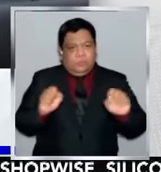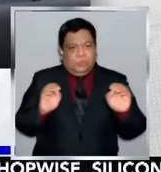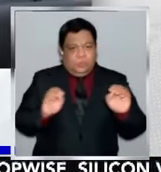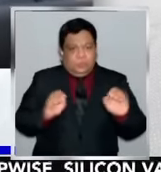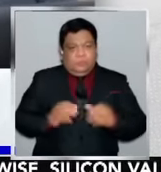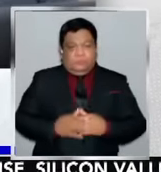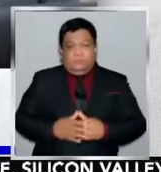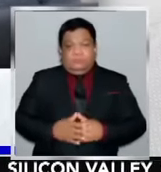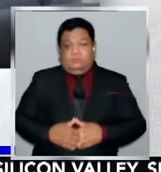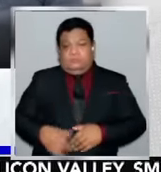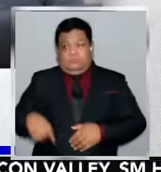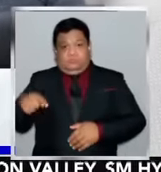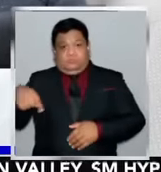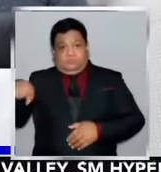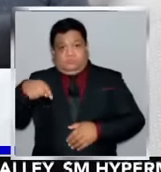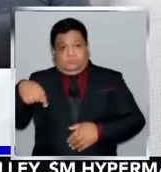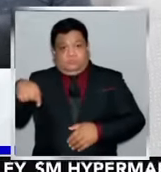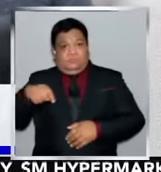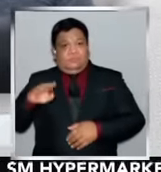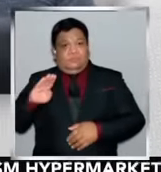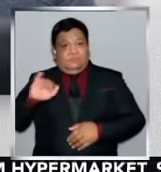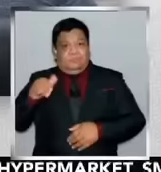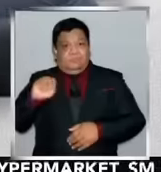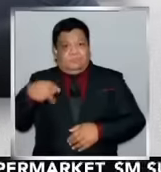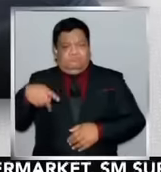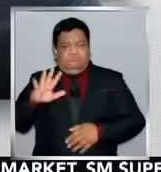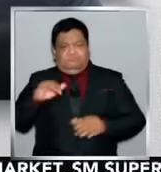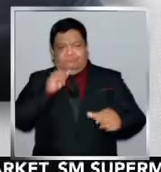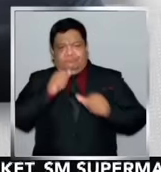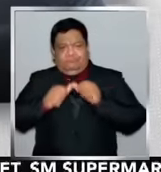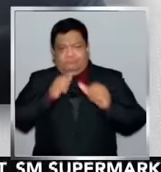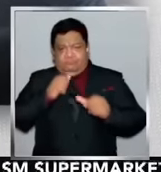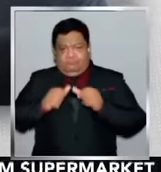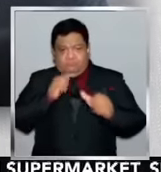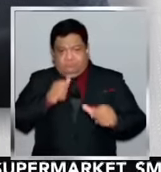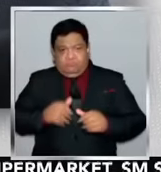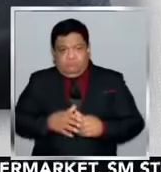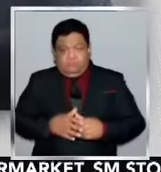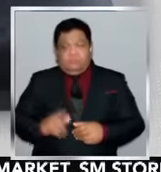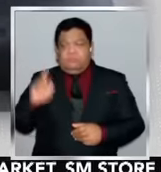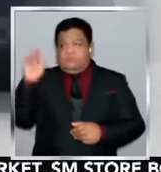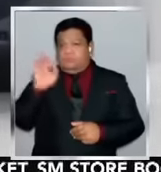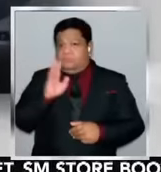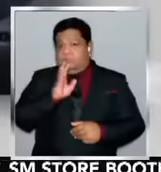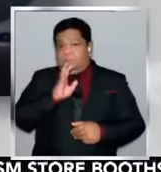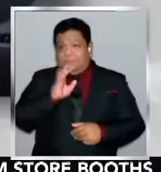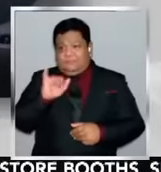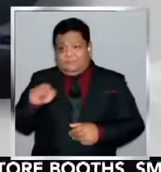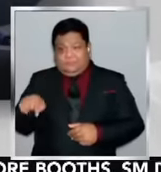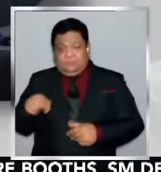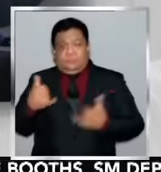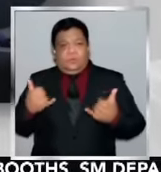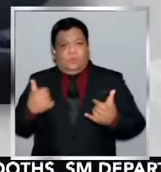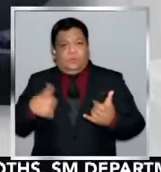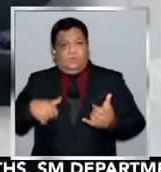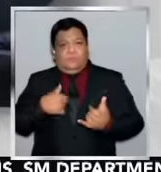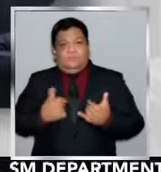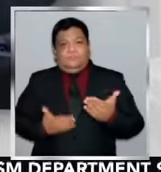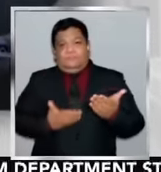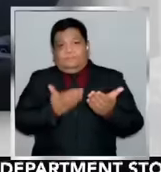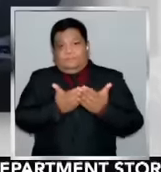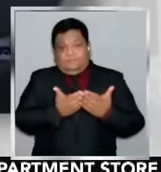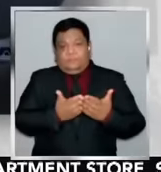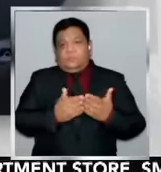dating jail warden ang mga alegasyon ni Espinosa. Kaya nga po kami ay nagsampa ngayong umaga sa office ng City Prosecutor